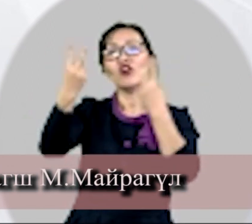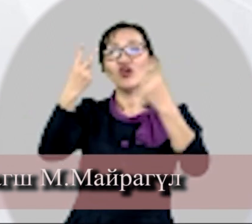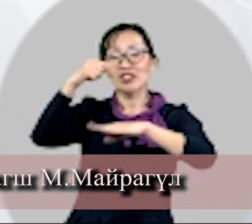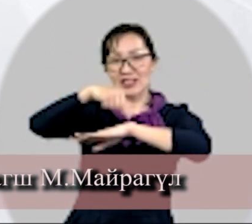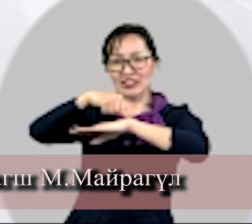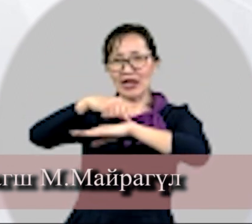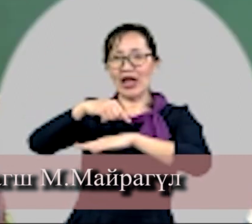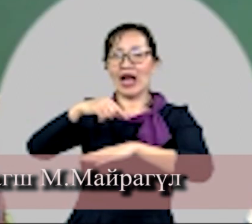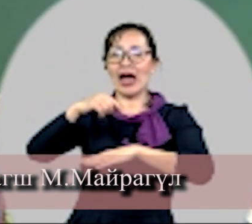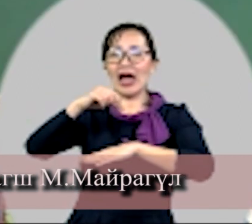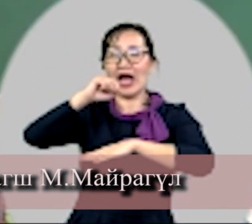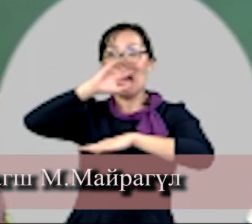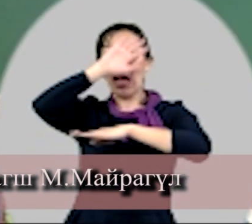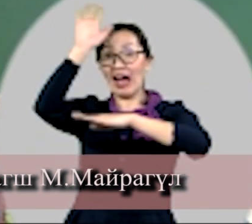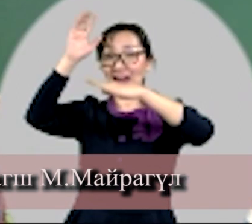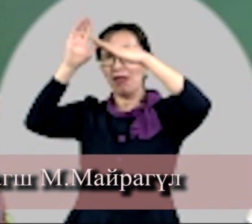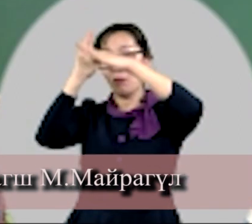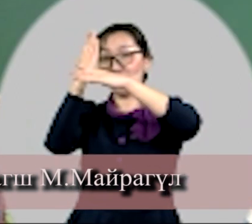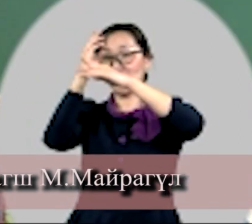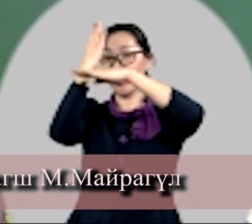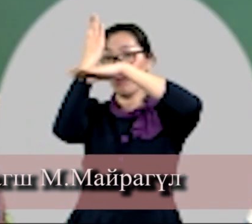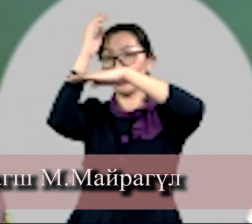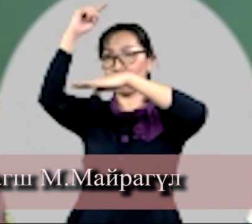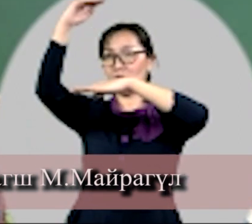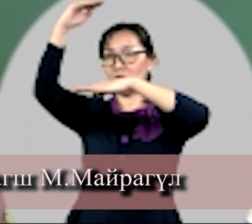Ендеше оны алу 1 деп белгілейді екеміз.